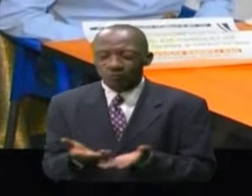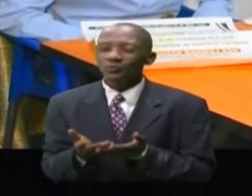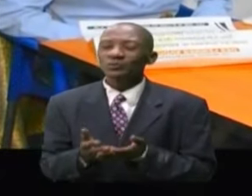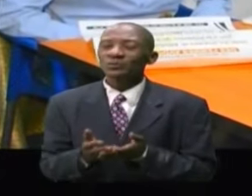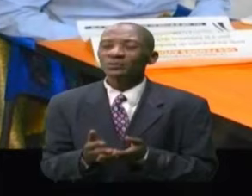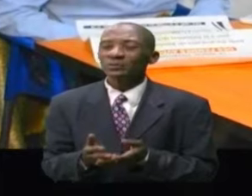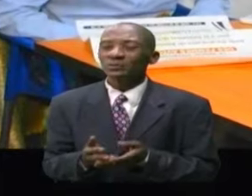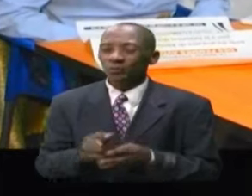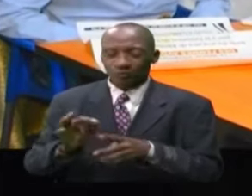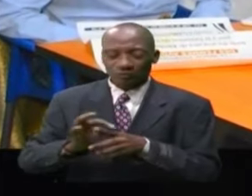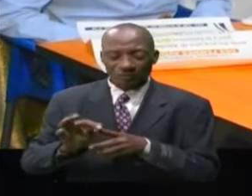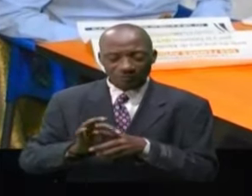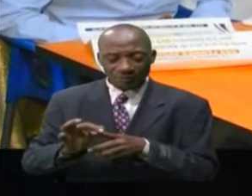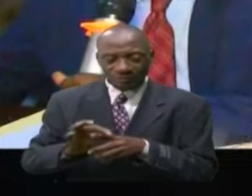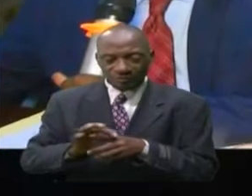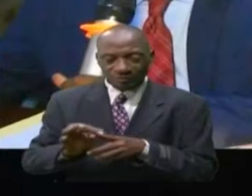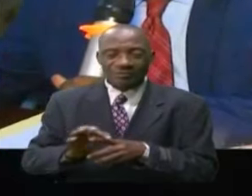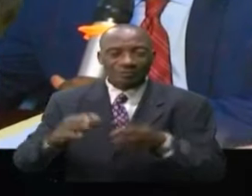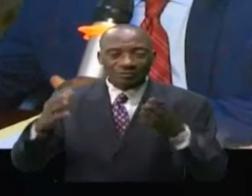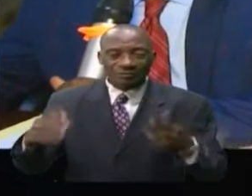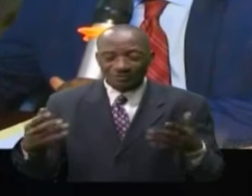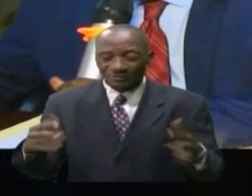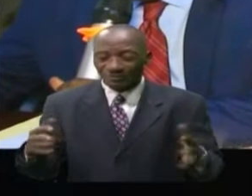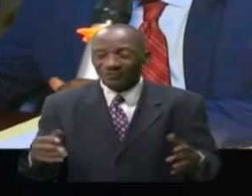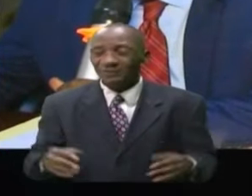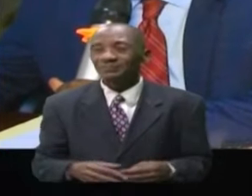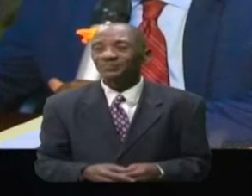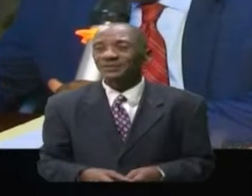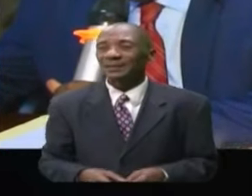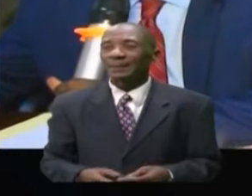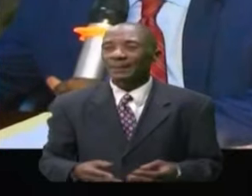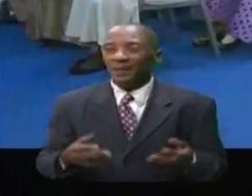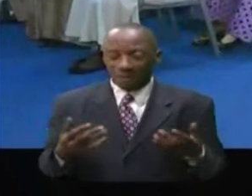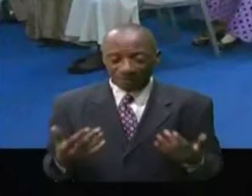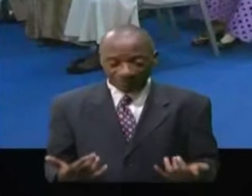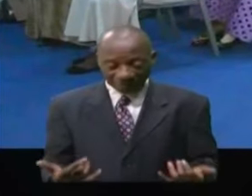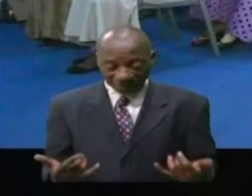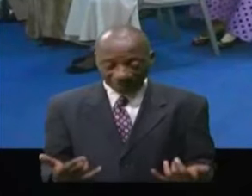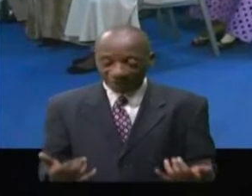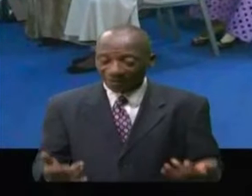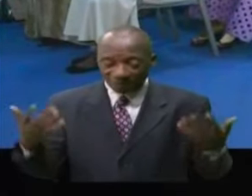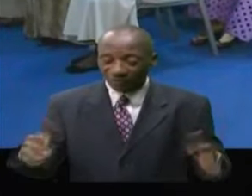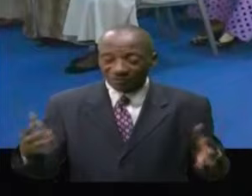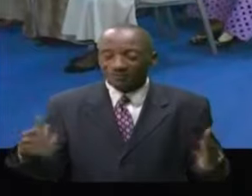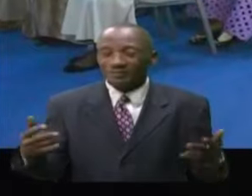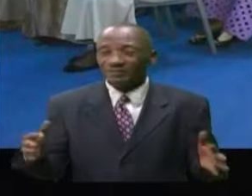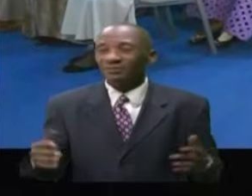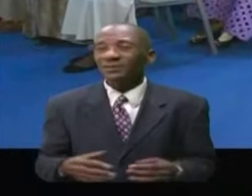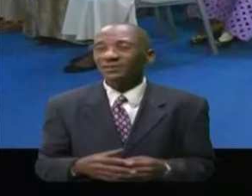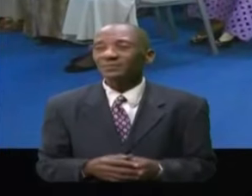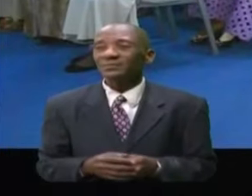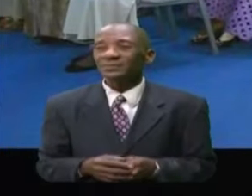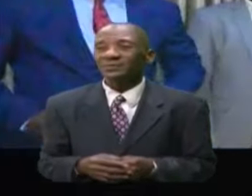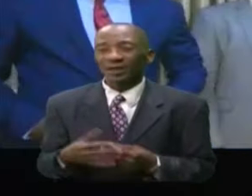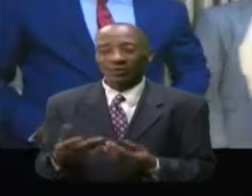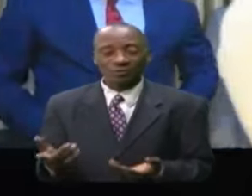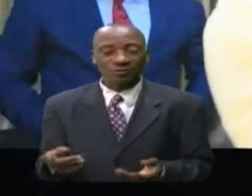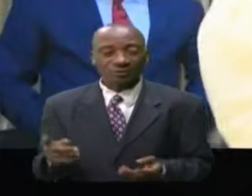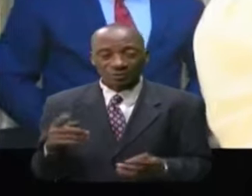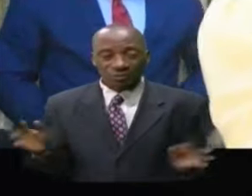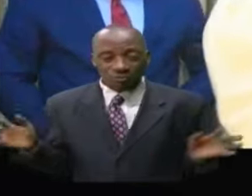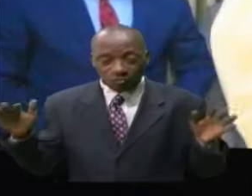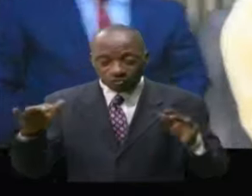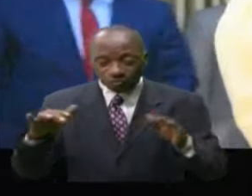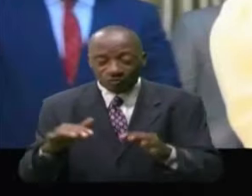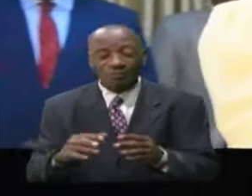en formation pour le renforcement des capacités dans la promotion des droits de l'homme, en partenariat avec la Commission nationale des droits de l'homme, la